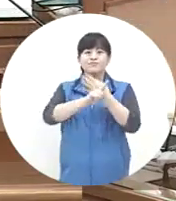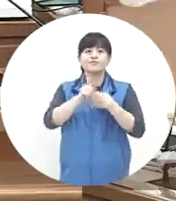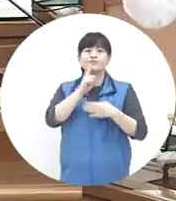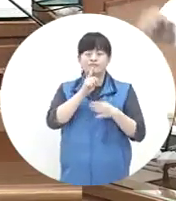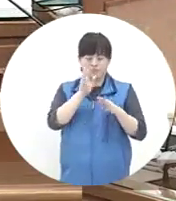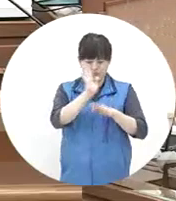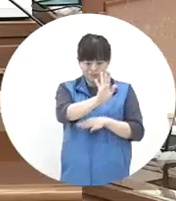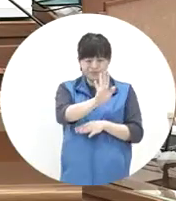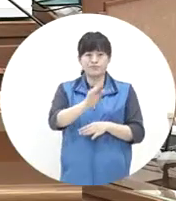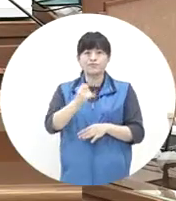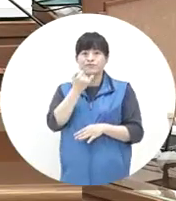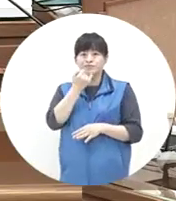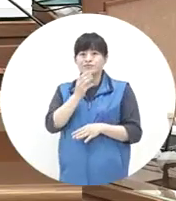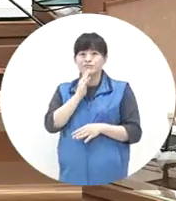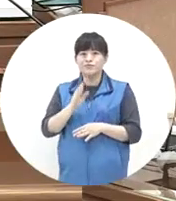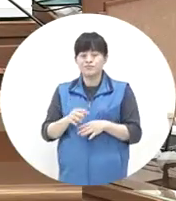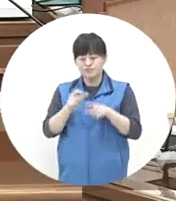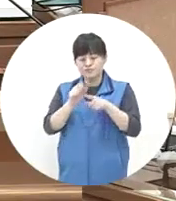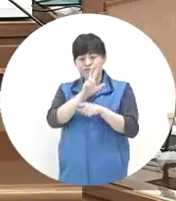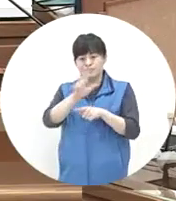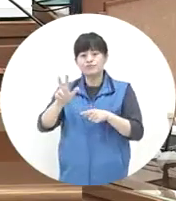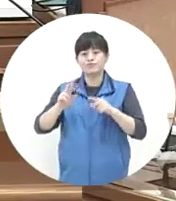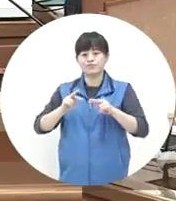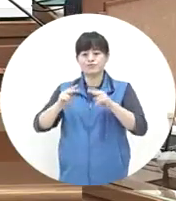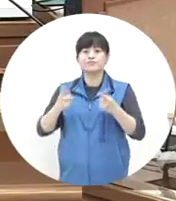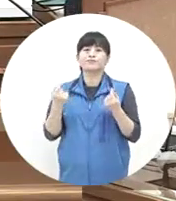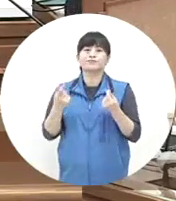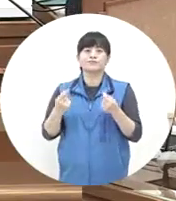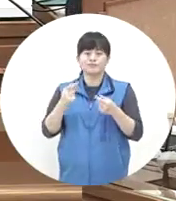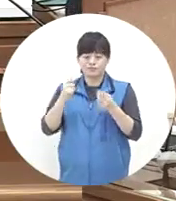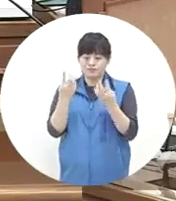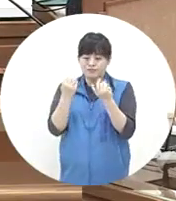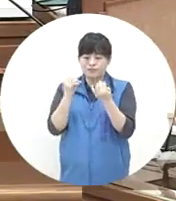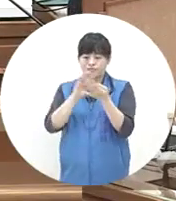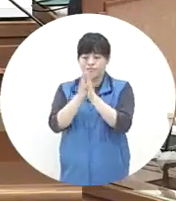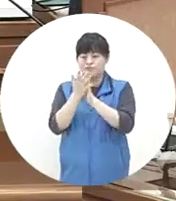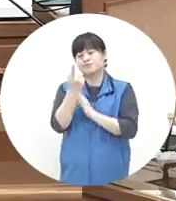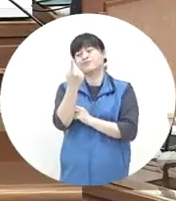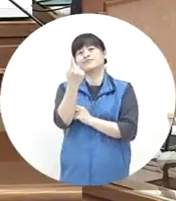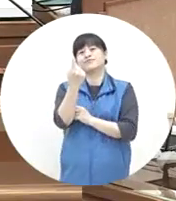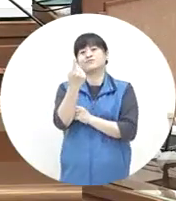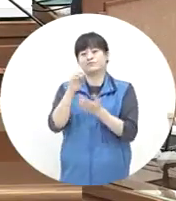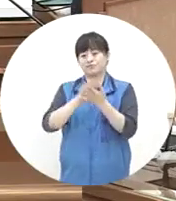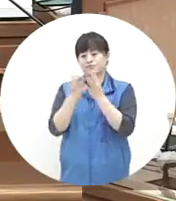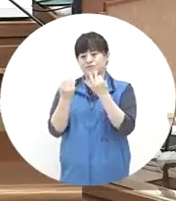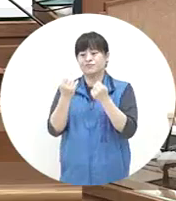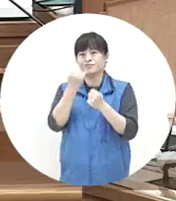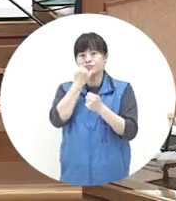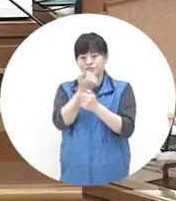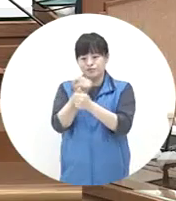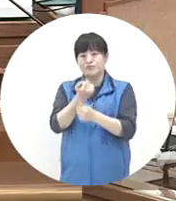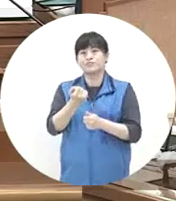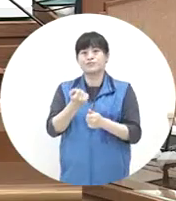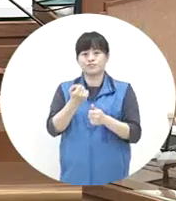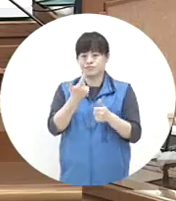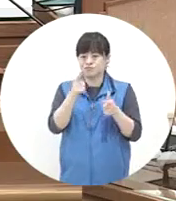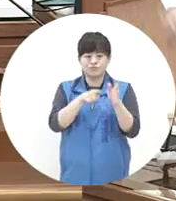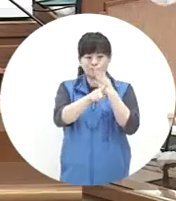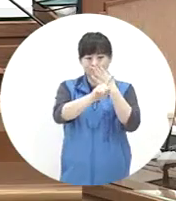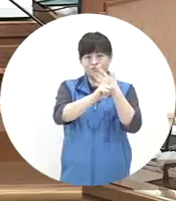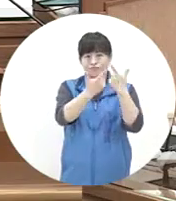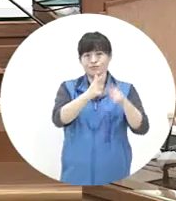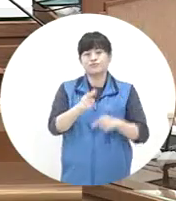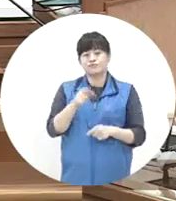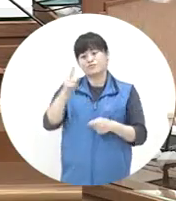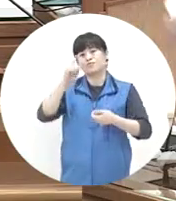但是公式是大致上都在调整的，只有变数在变，所以说这变数是可以调整的，并不是专业的问题。你